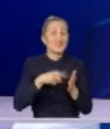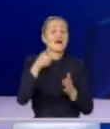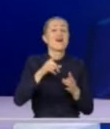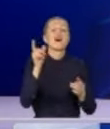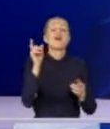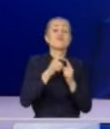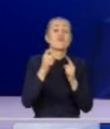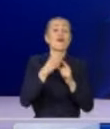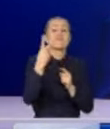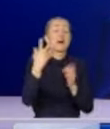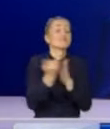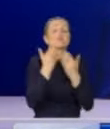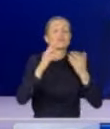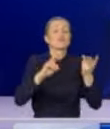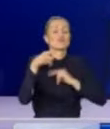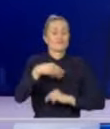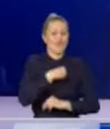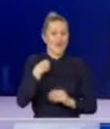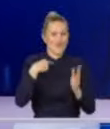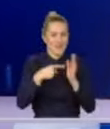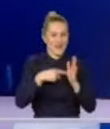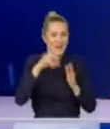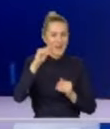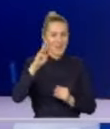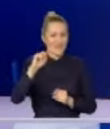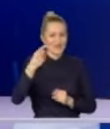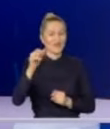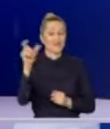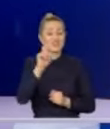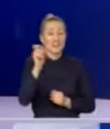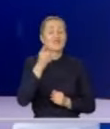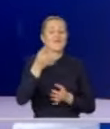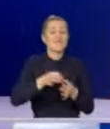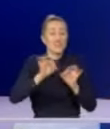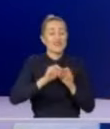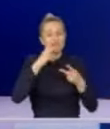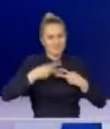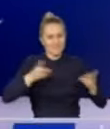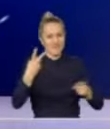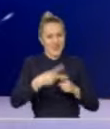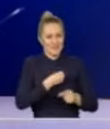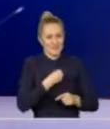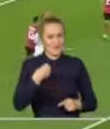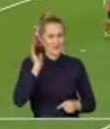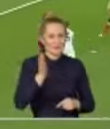kapitan reprezentacji Polski. Czwartkowy finał będą mogli Państwo obejrzeć w Telewizji Polskiej. Mateusz Nowak.